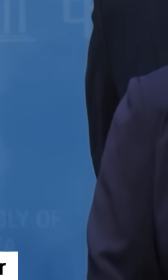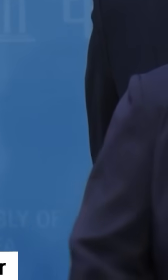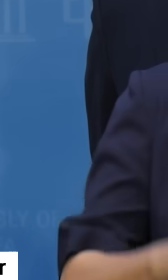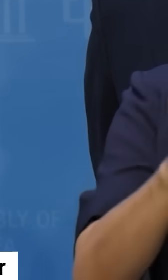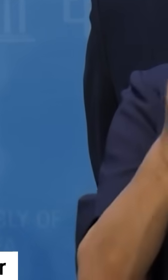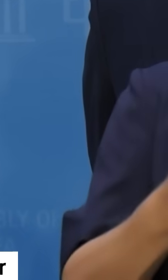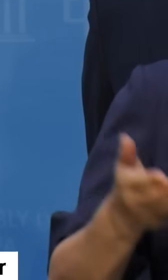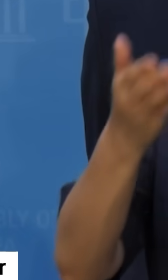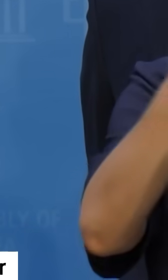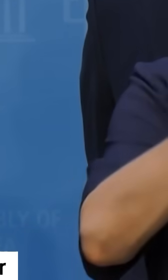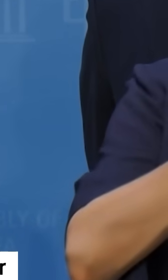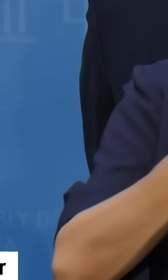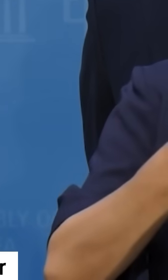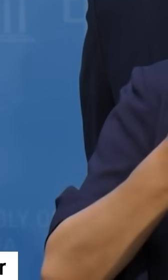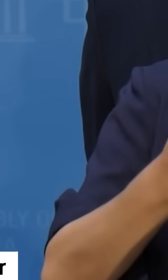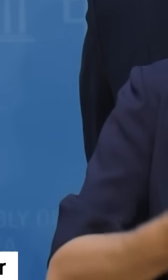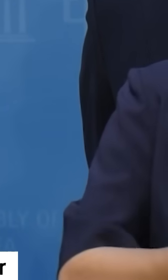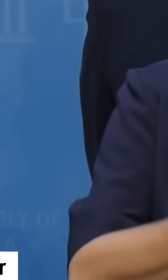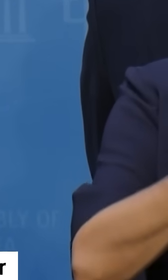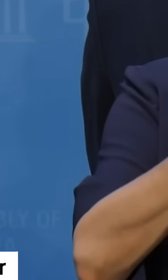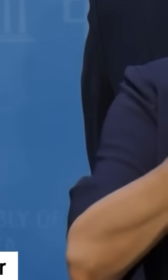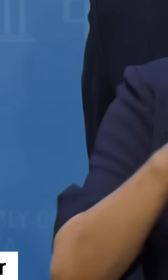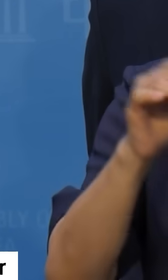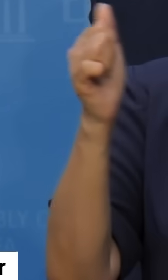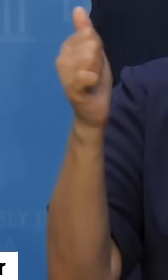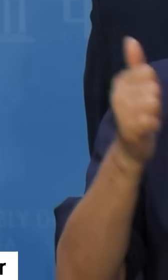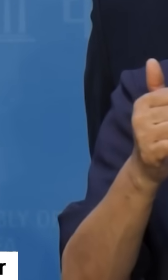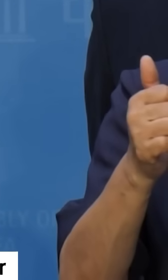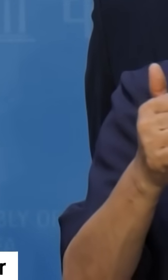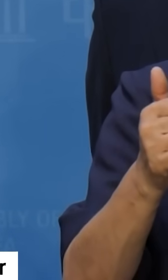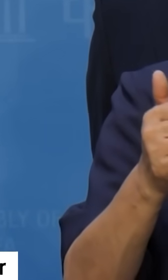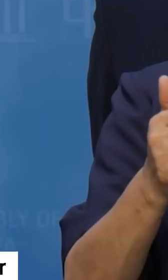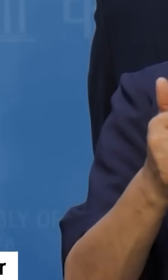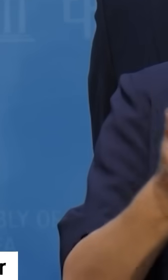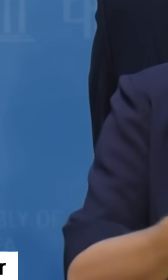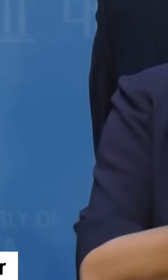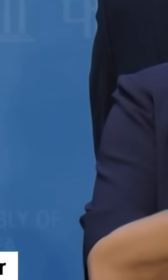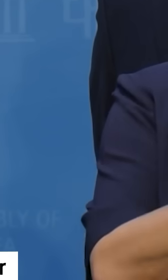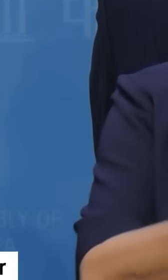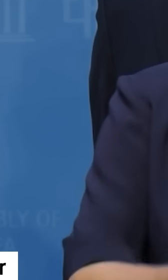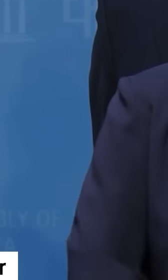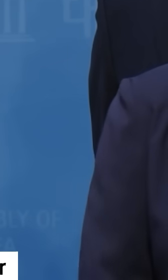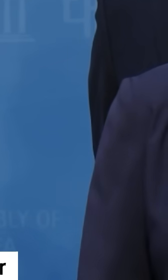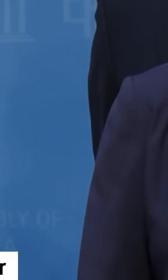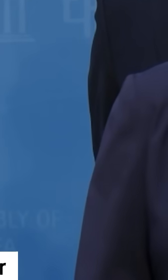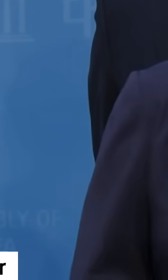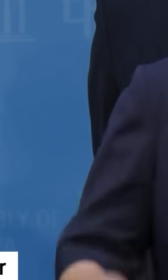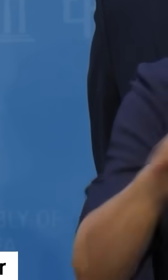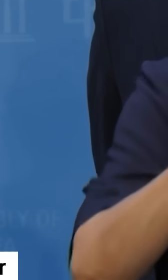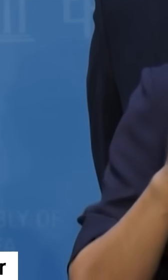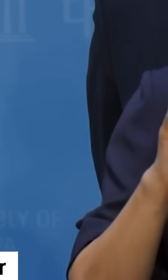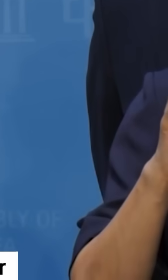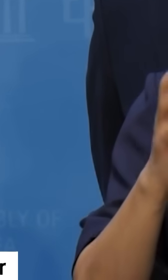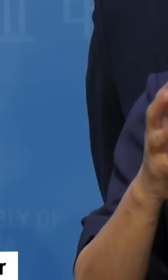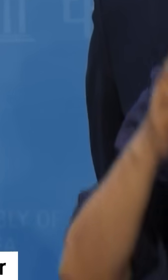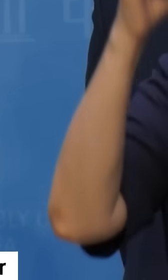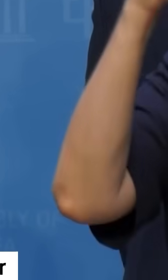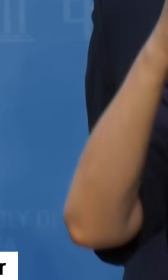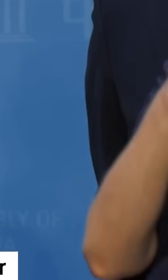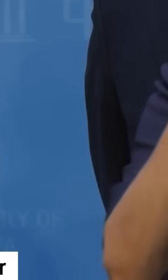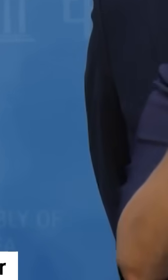국민 여러분, 존경하는 국회의원 여러분, 우리나라에는